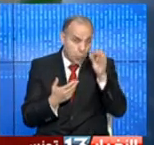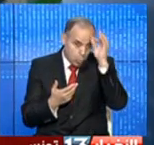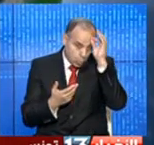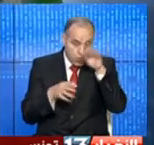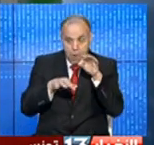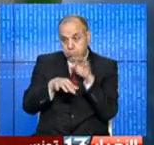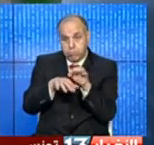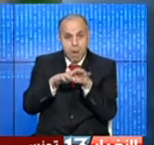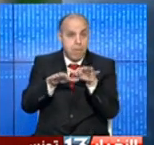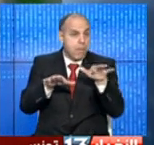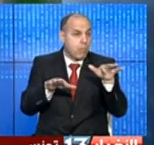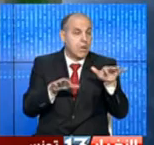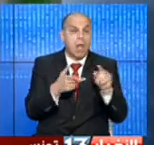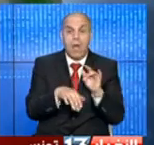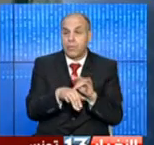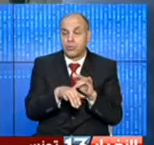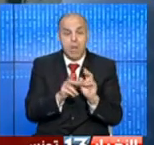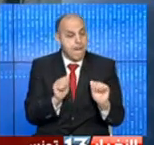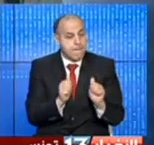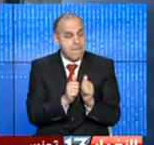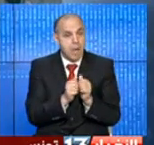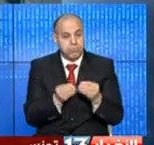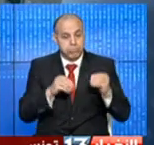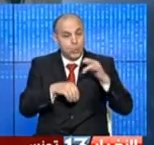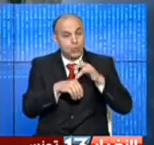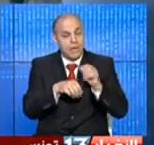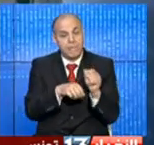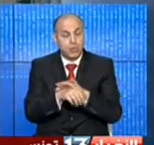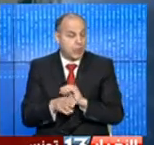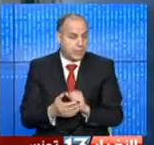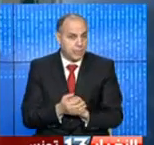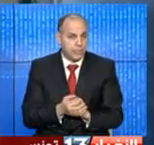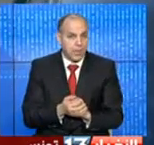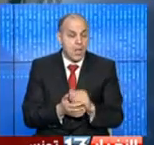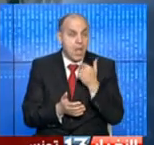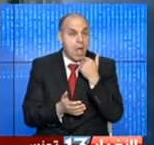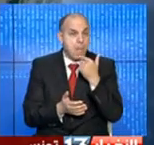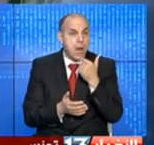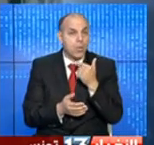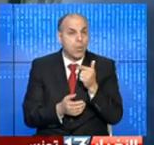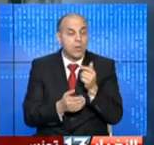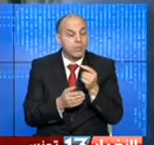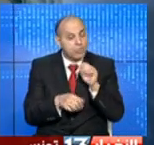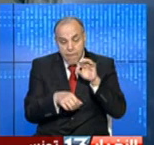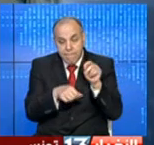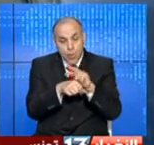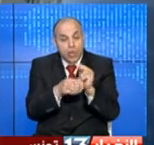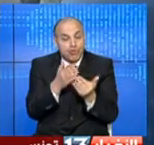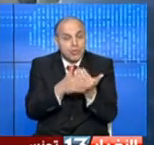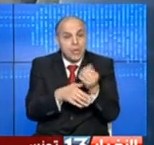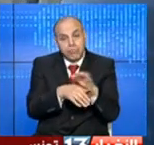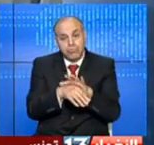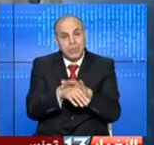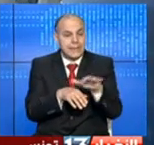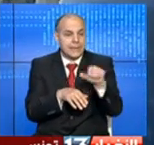تفشي العدوى المجتمعية التي تترافق مع زيادة الإصابات بفيروس كورونا. ومع ظهور طفرة جديدة من الفيروس